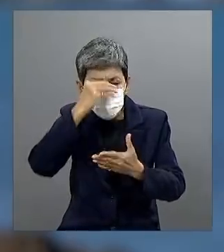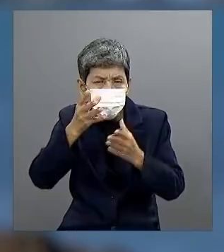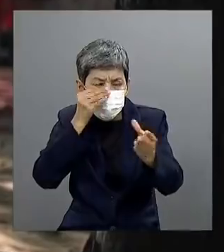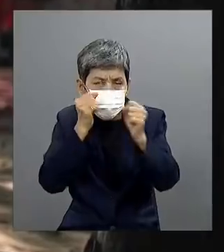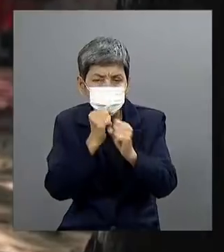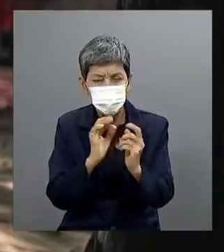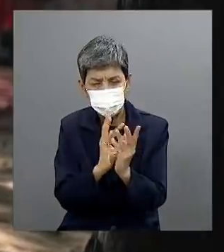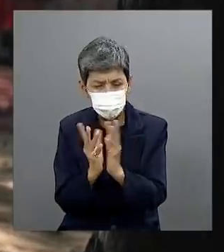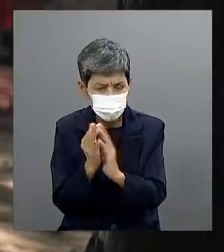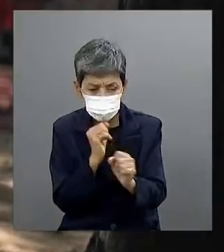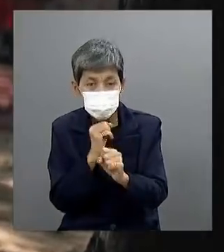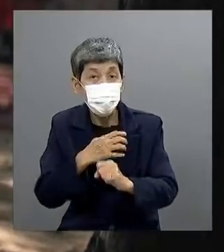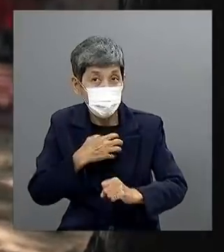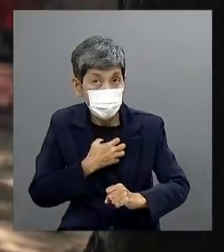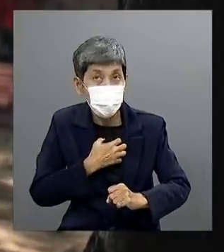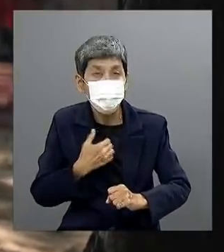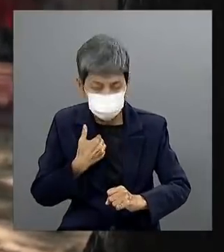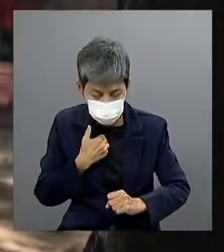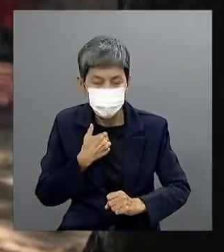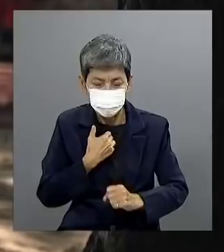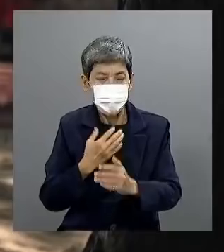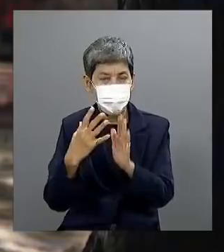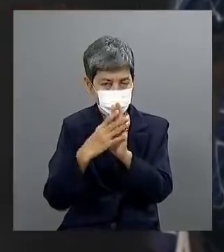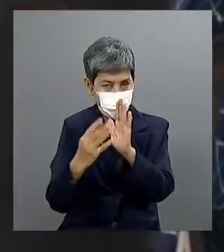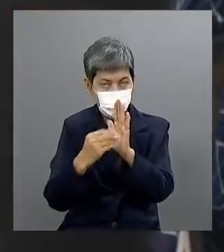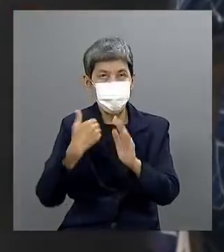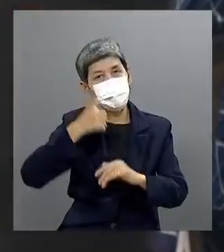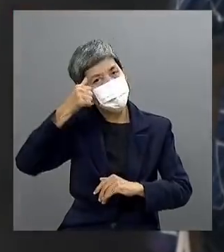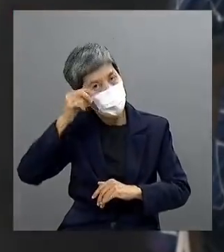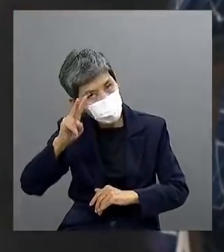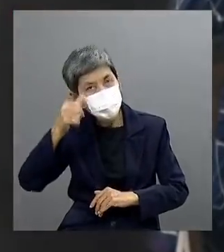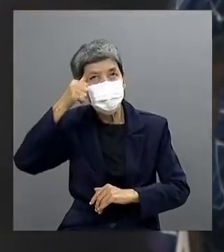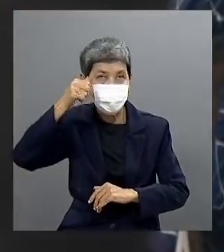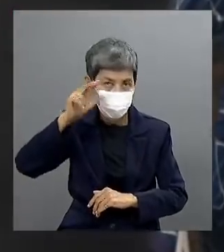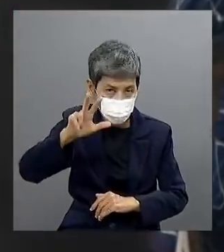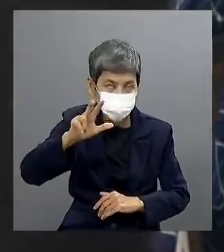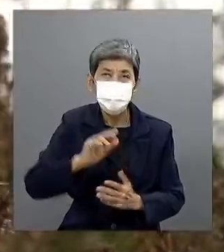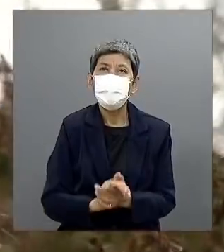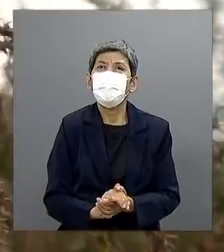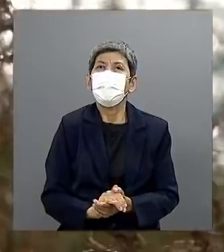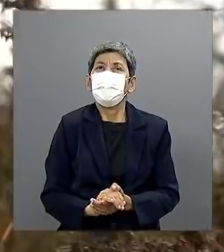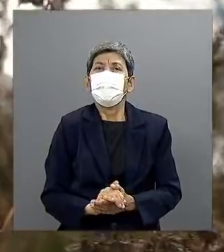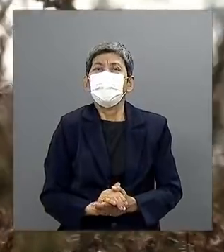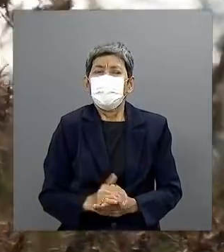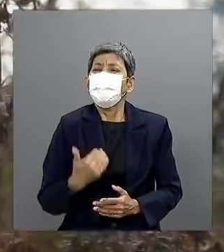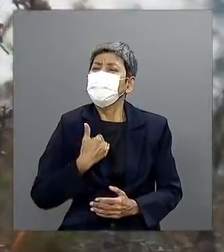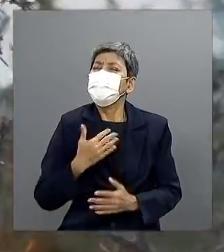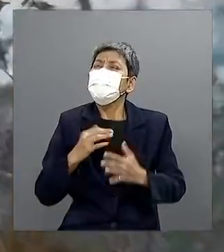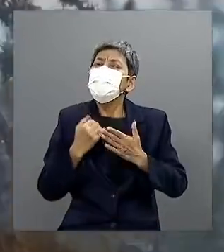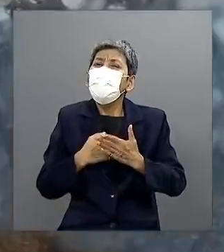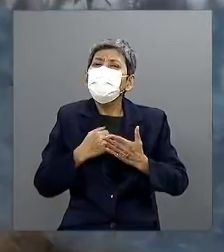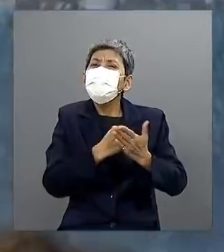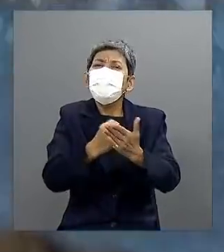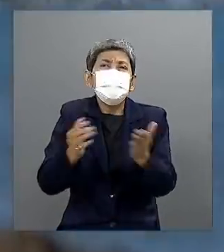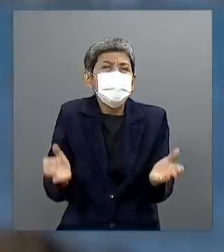รทางทะเลเนี่ยเราก็จะมีค่ายให้นะครับค่าย2วันบ้างค่าย3วันบ้างตรงนี้ก็จะเป็นส่วนหนึ่งที่จะเสริมหรือว่าปลูก